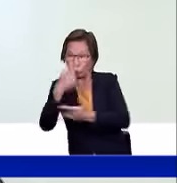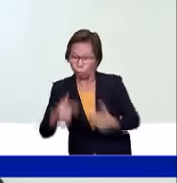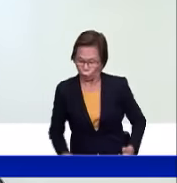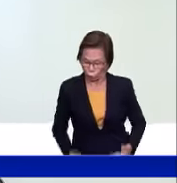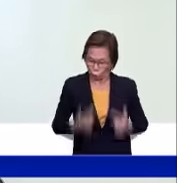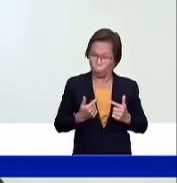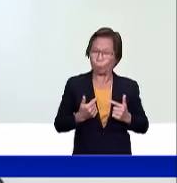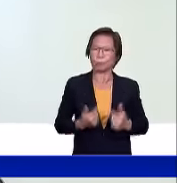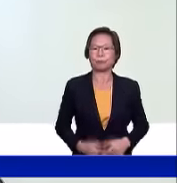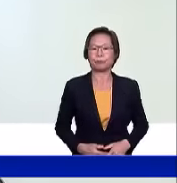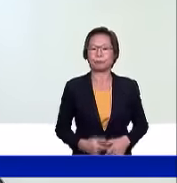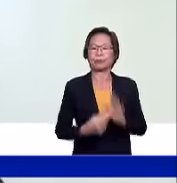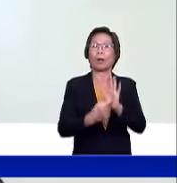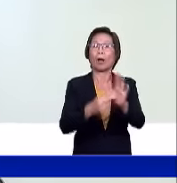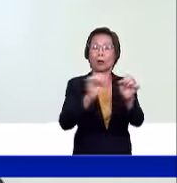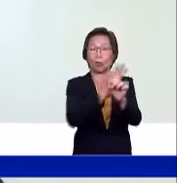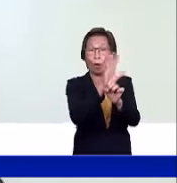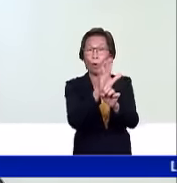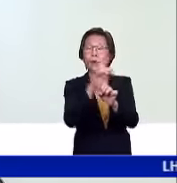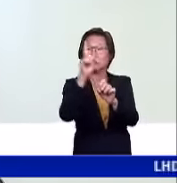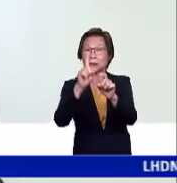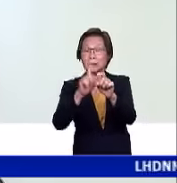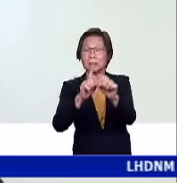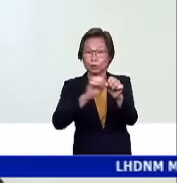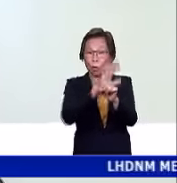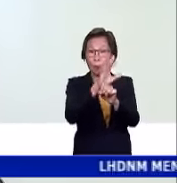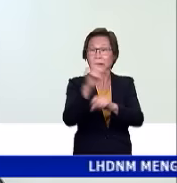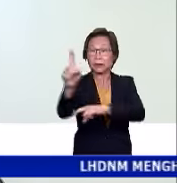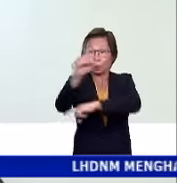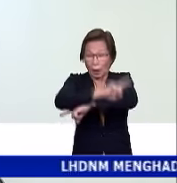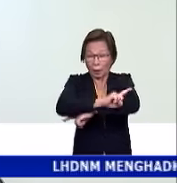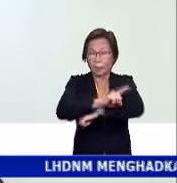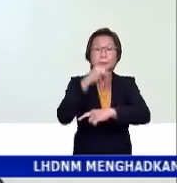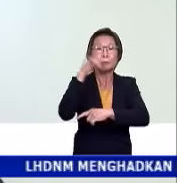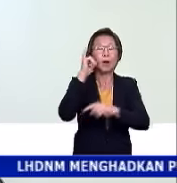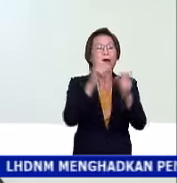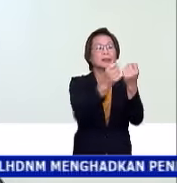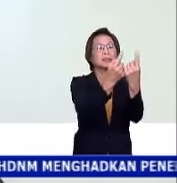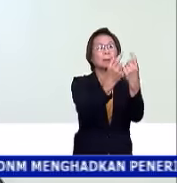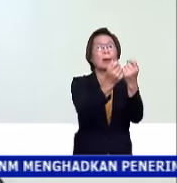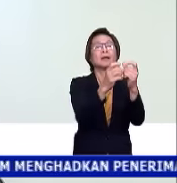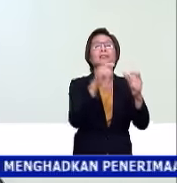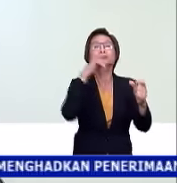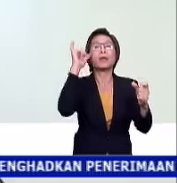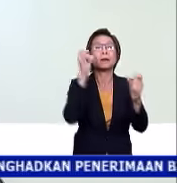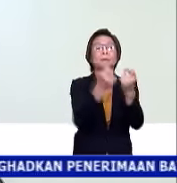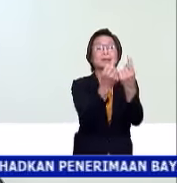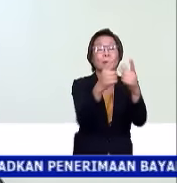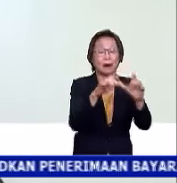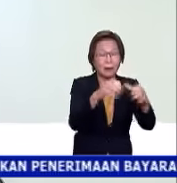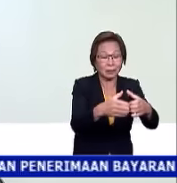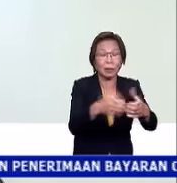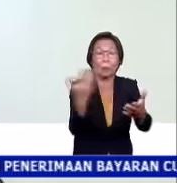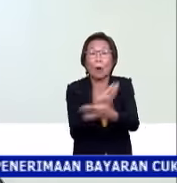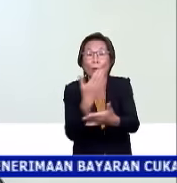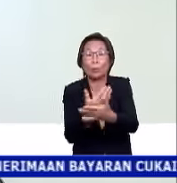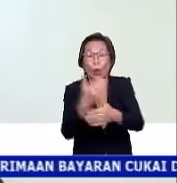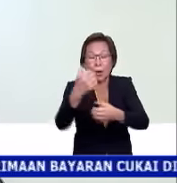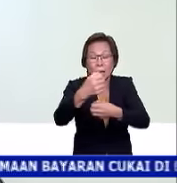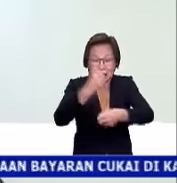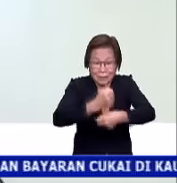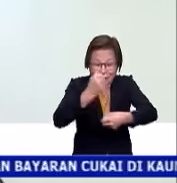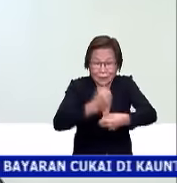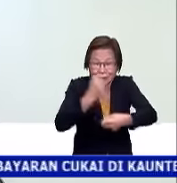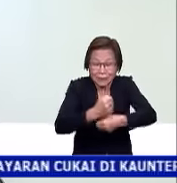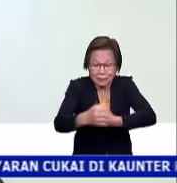data COVID-19 harian juga, setakat semalam, sebanyak 11 kluster baru tempat kerja yang dilaporkan daripada